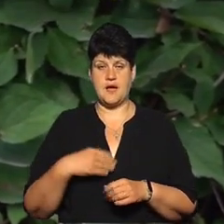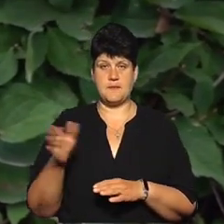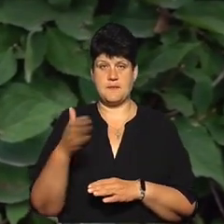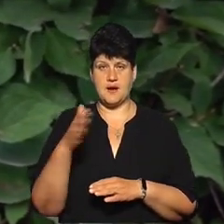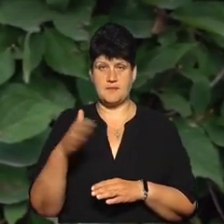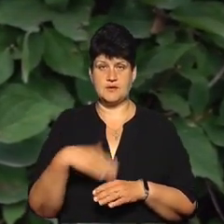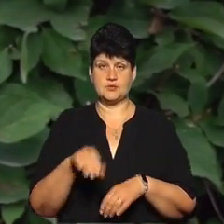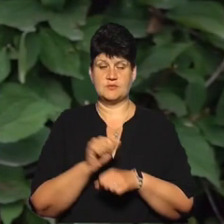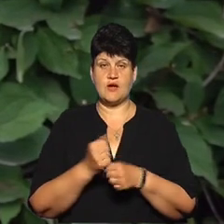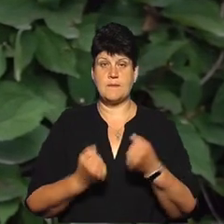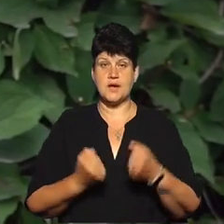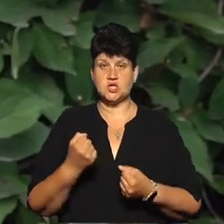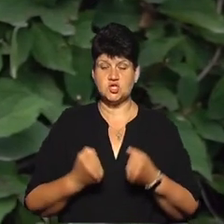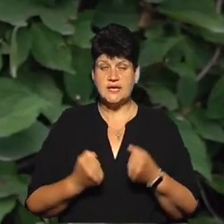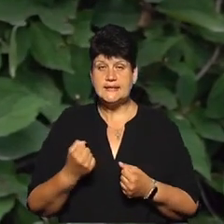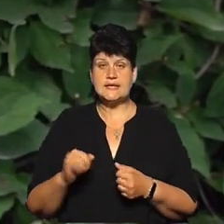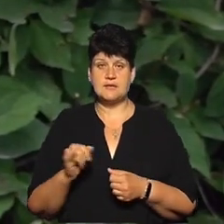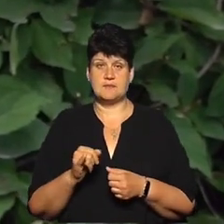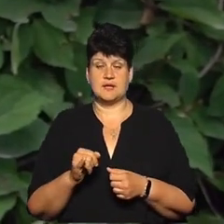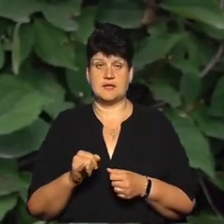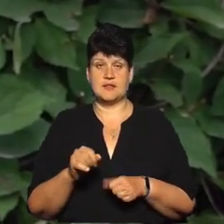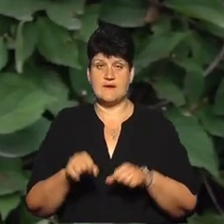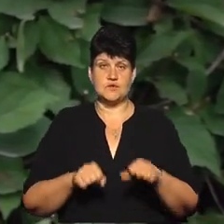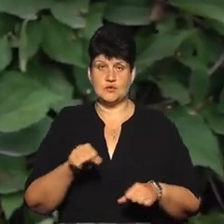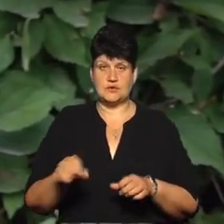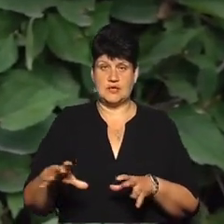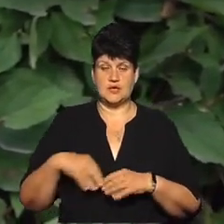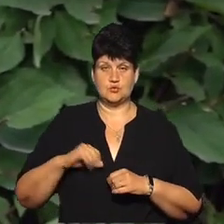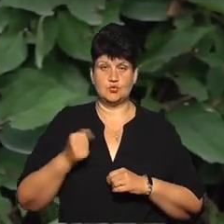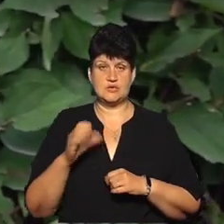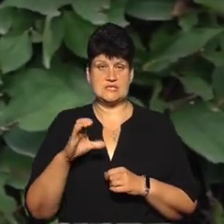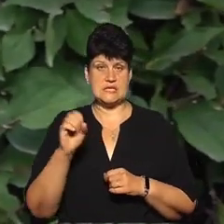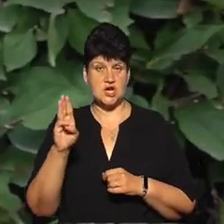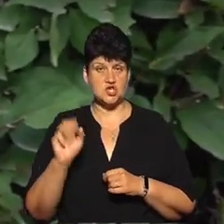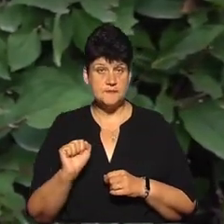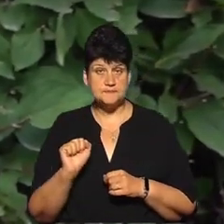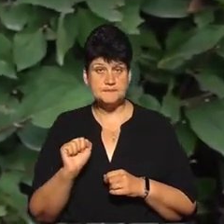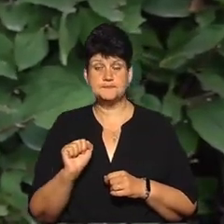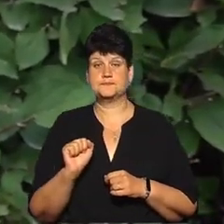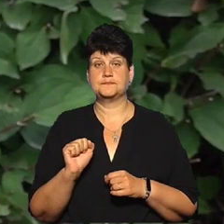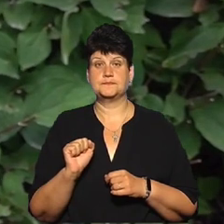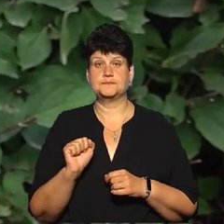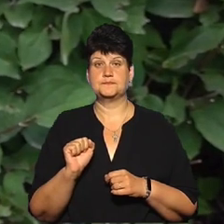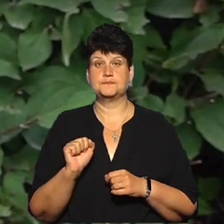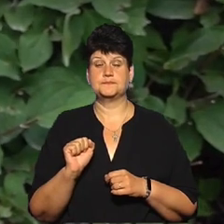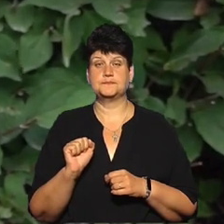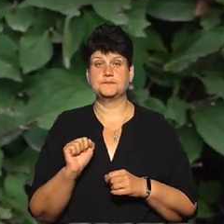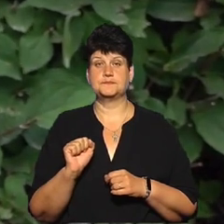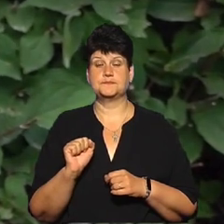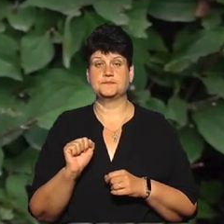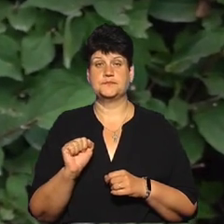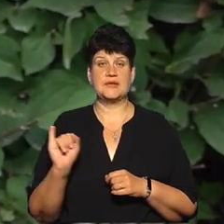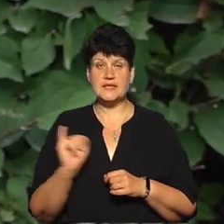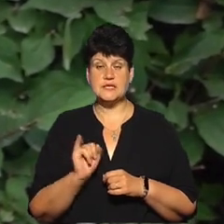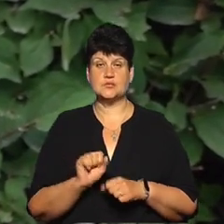машини і ми їздили на роварах з моїм другом Сашою. і спиняли